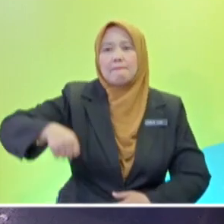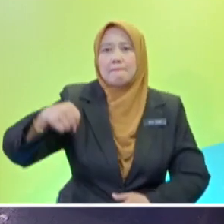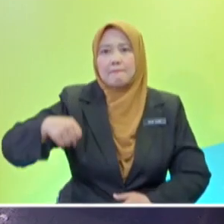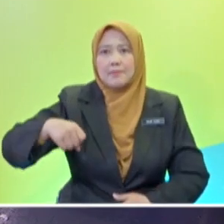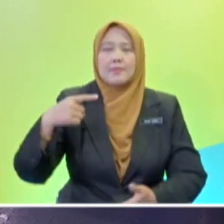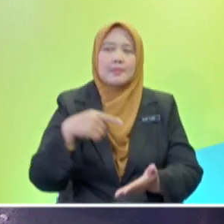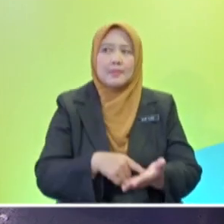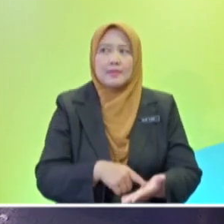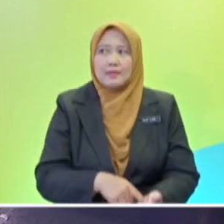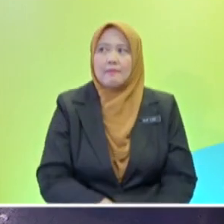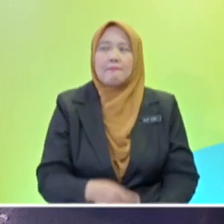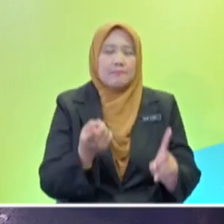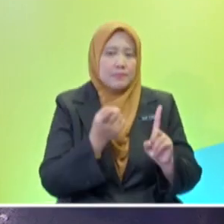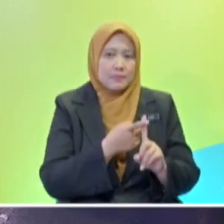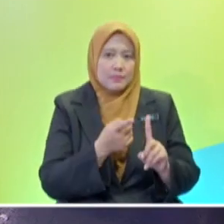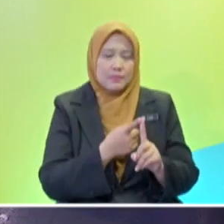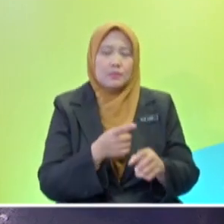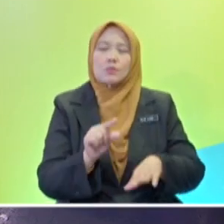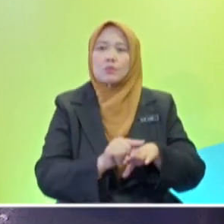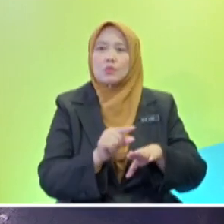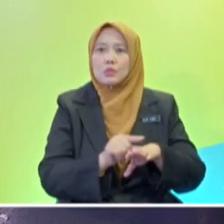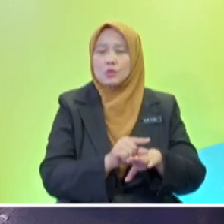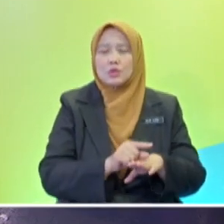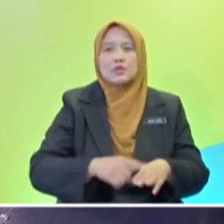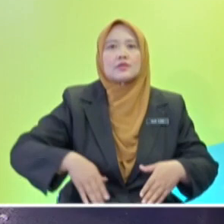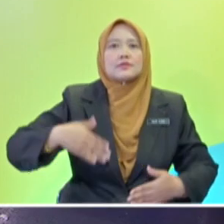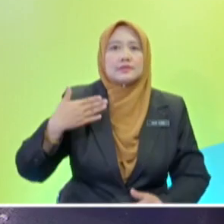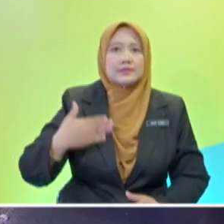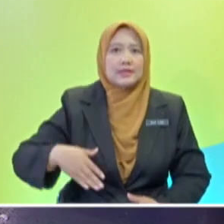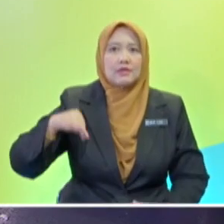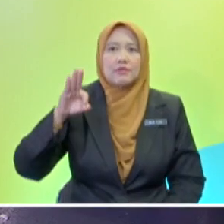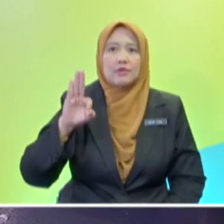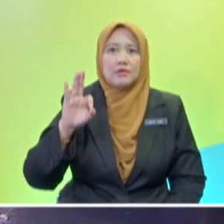kain sel Oke coba kemarin satu